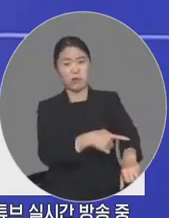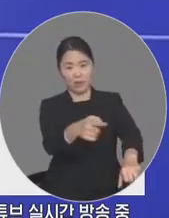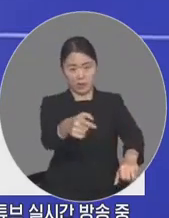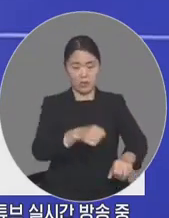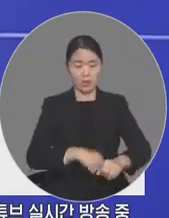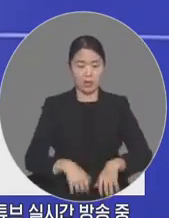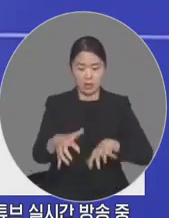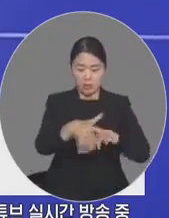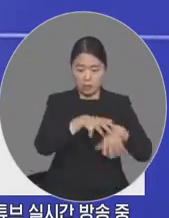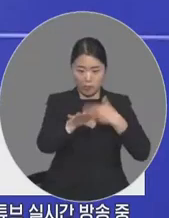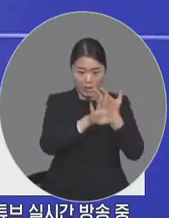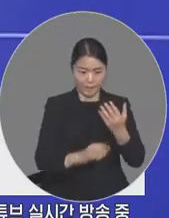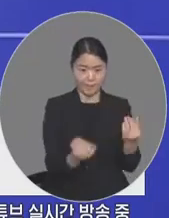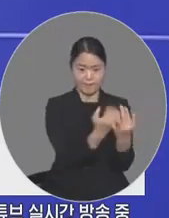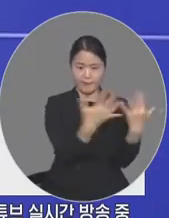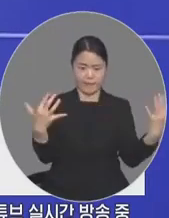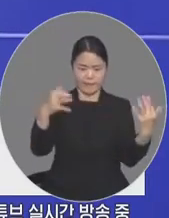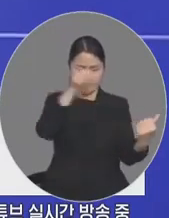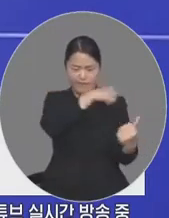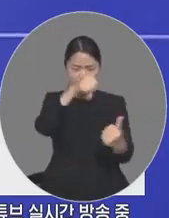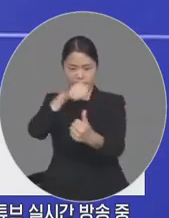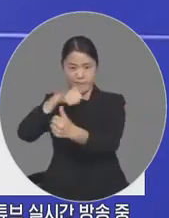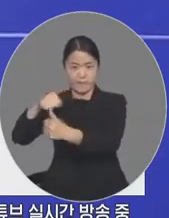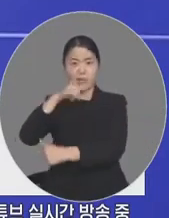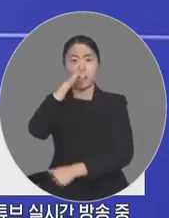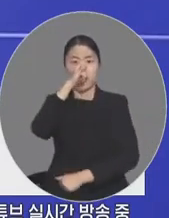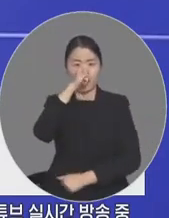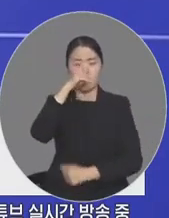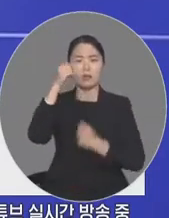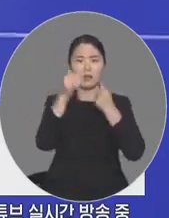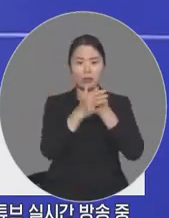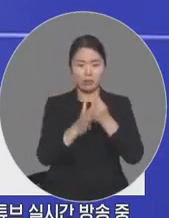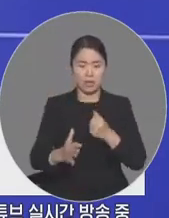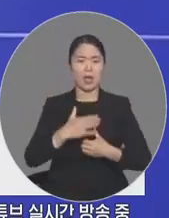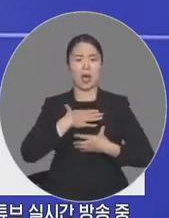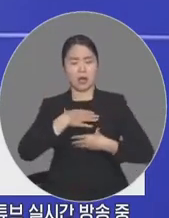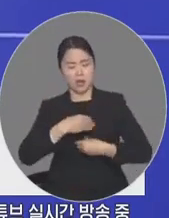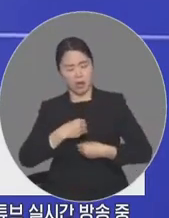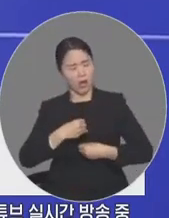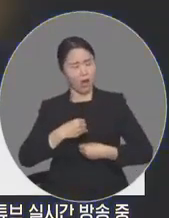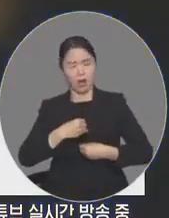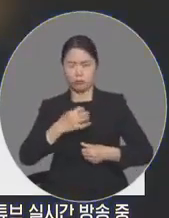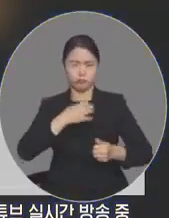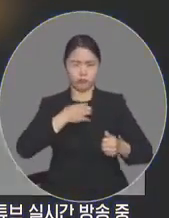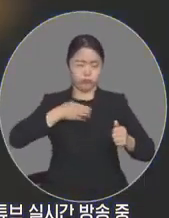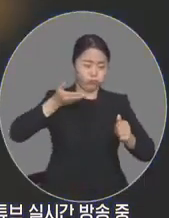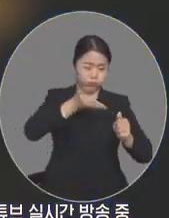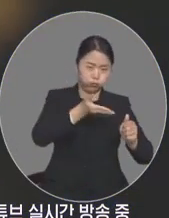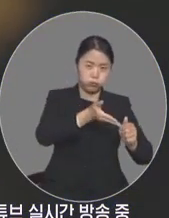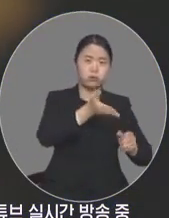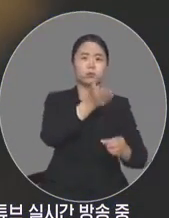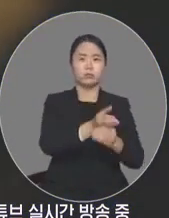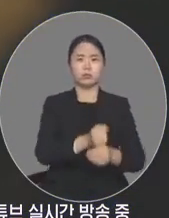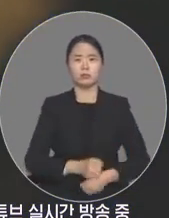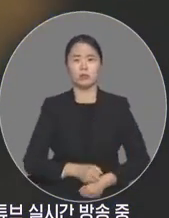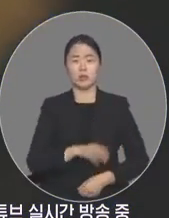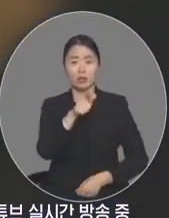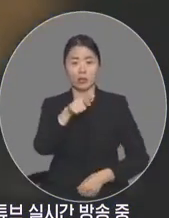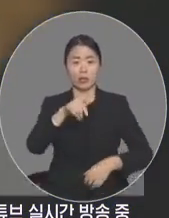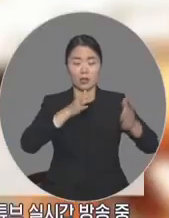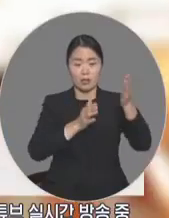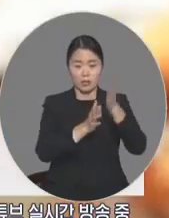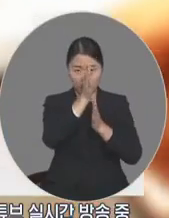신직 폭행하는 등 시민의 안전한 일상을 위협하 신흥 조폭은 울산